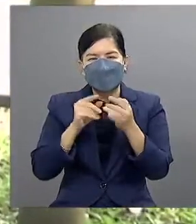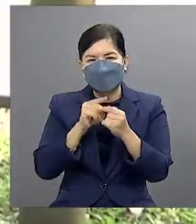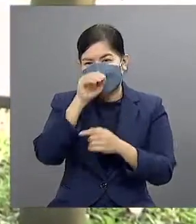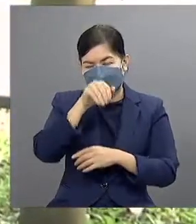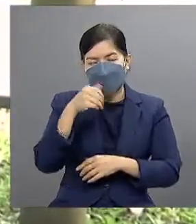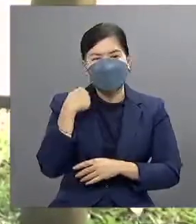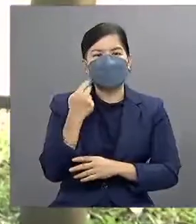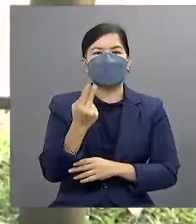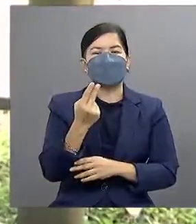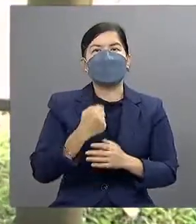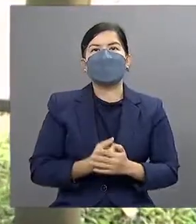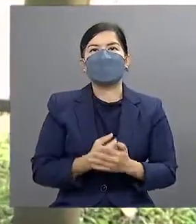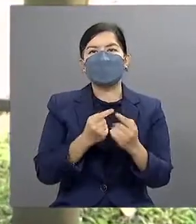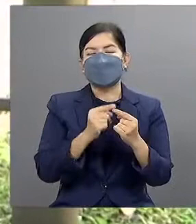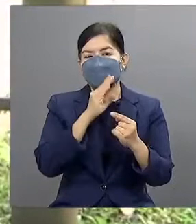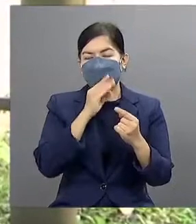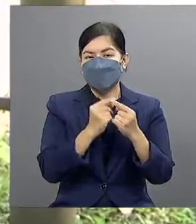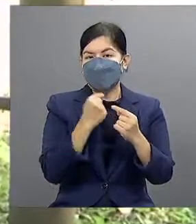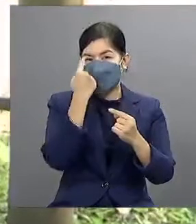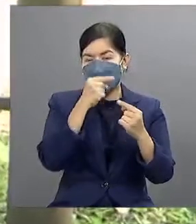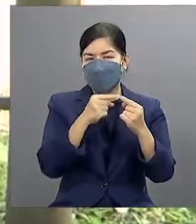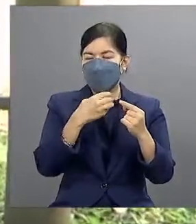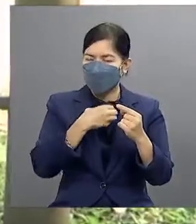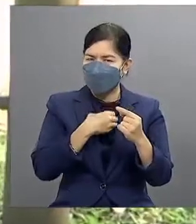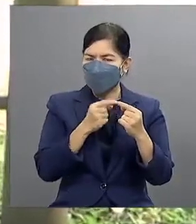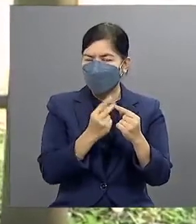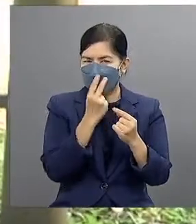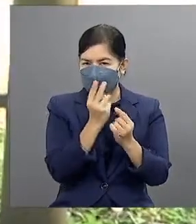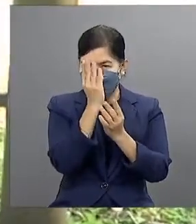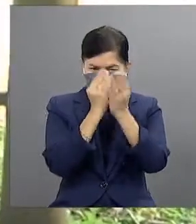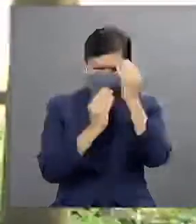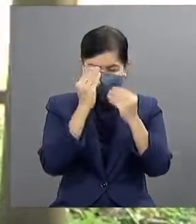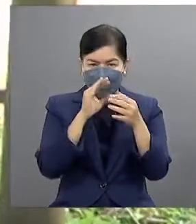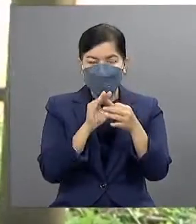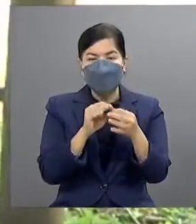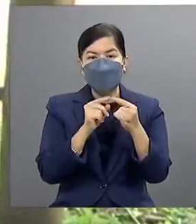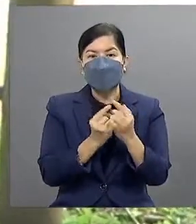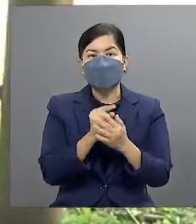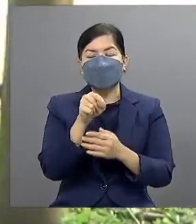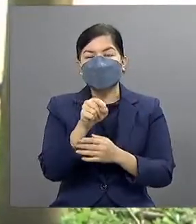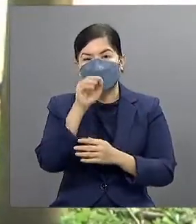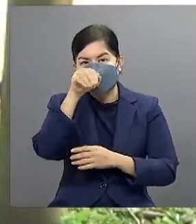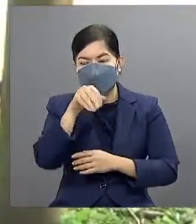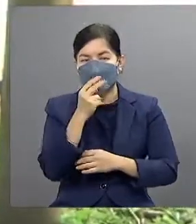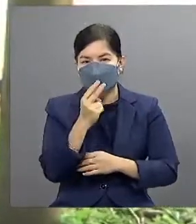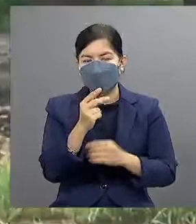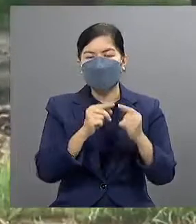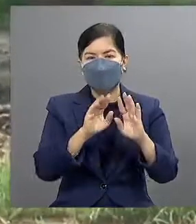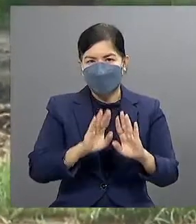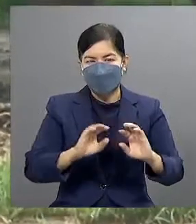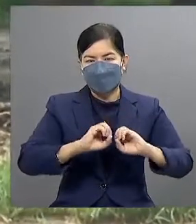ครสมัครมาเรียนรู้ให้ลุงแก้วก็บรรยายไปช้างคือบรรยายให้เห็นภาพจริงเรื่องช้